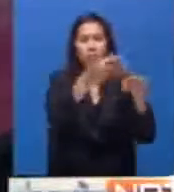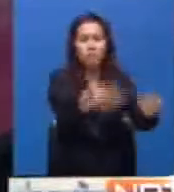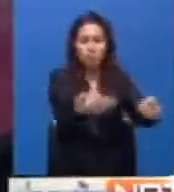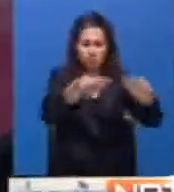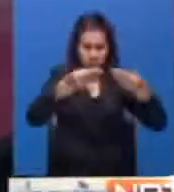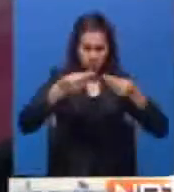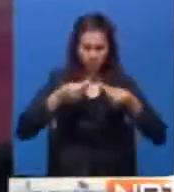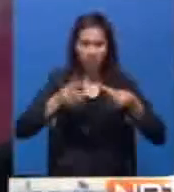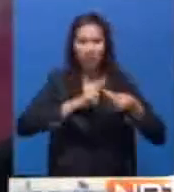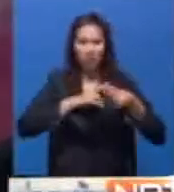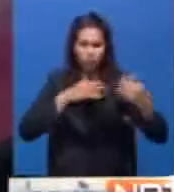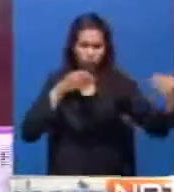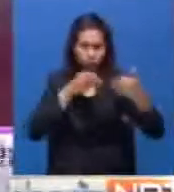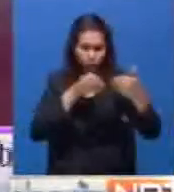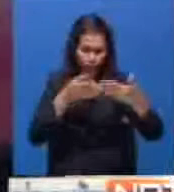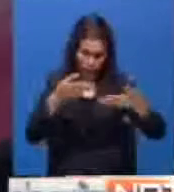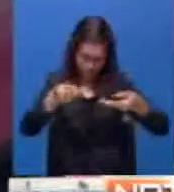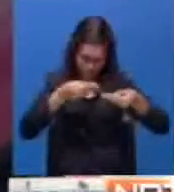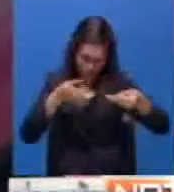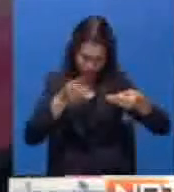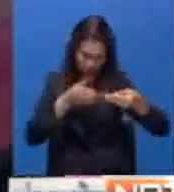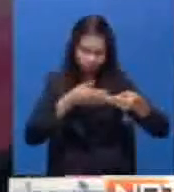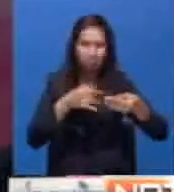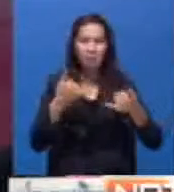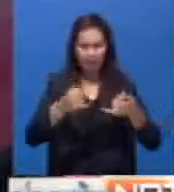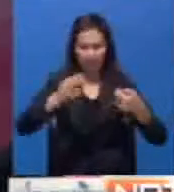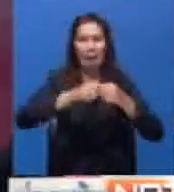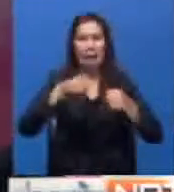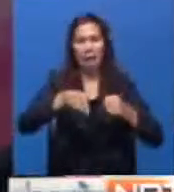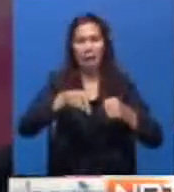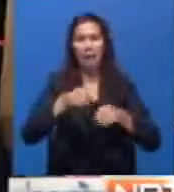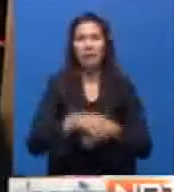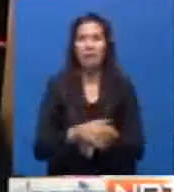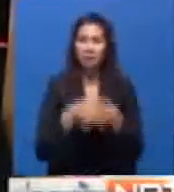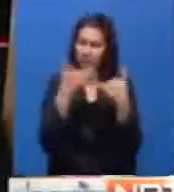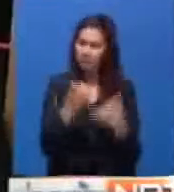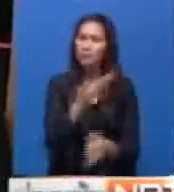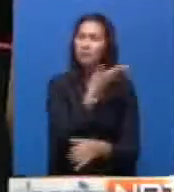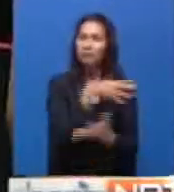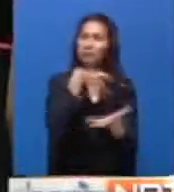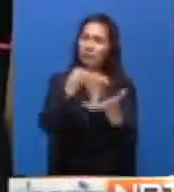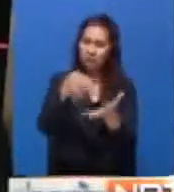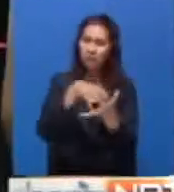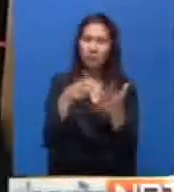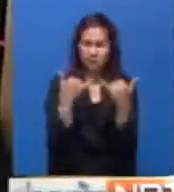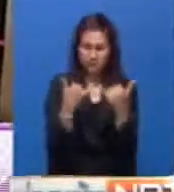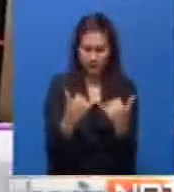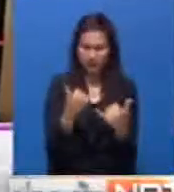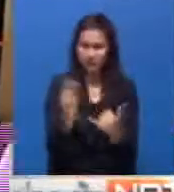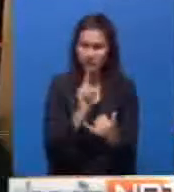เป็นช่องโหว่ที่ต้องเร่งแก้ไข ท่านผู้ว่าก็รายงานเรื่องนี้เหมือนกันว่าในเรื่องนี้